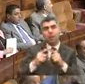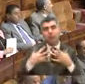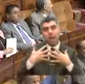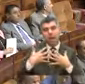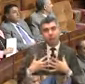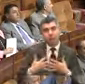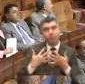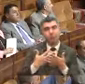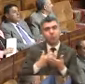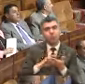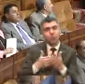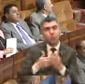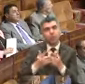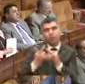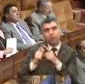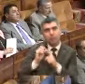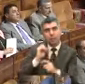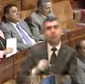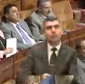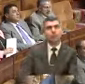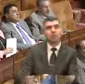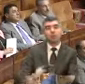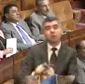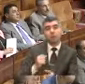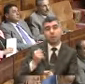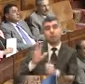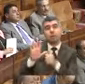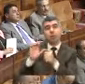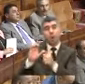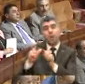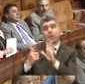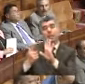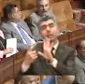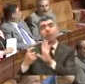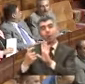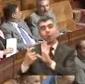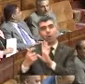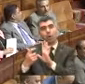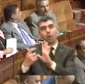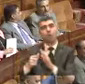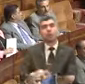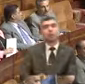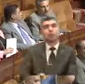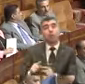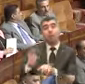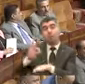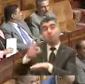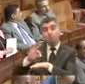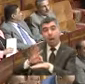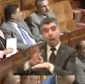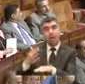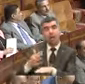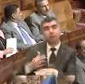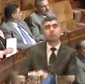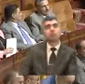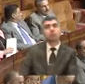ولا اليرام ولا البيت سكان خصو يتسنى 6 شهور 7 شهور باش يتسناو، الا كان في حاله ديال المرض